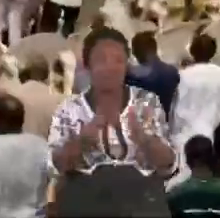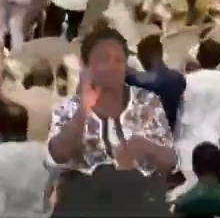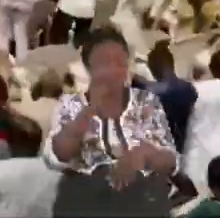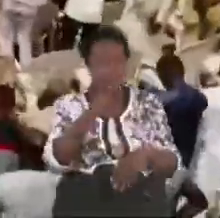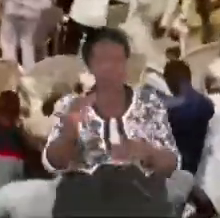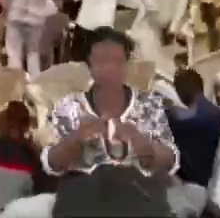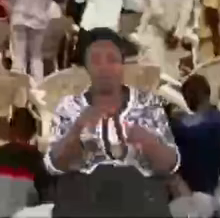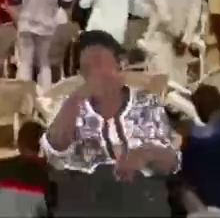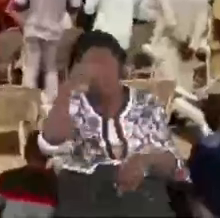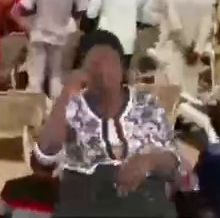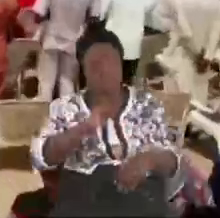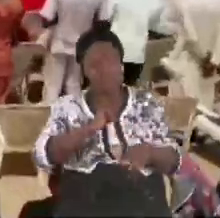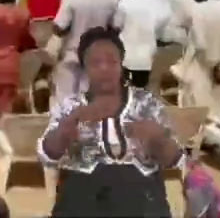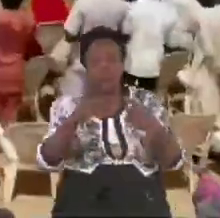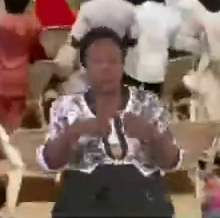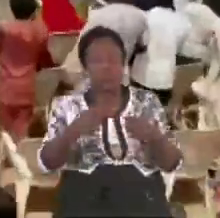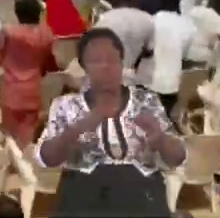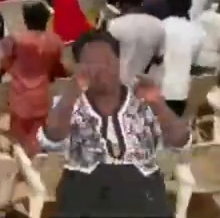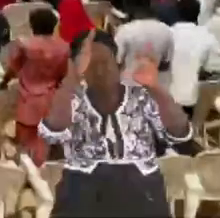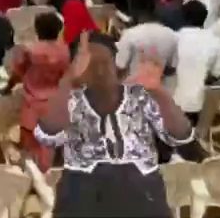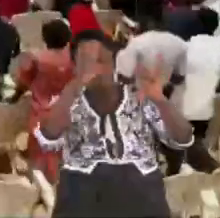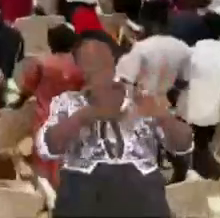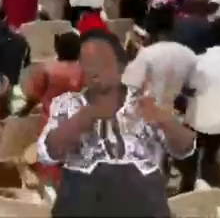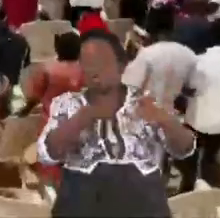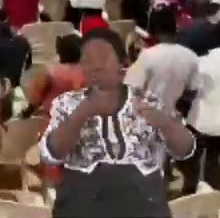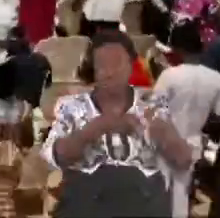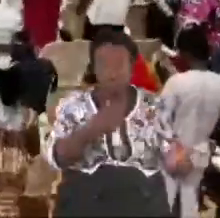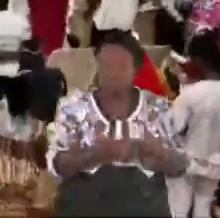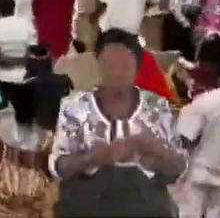Parce que je m'en vais au Père.